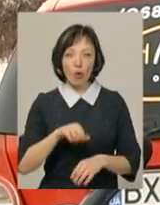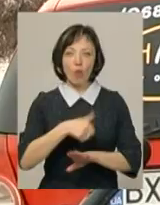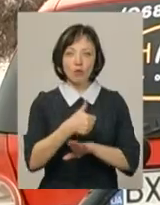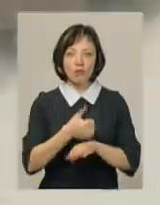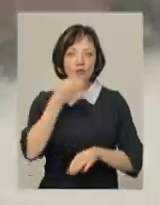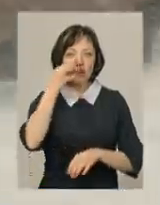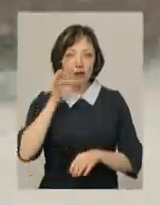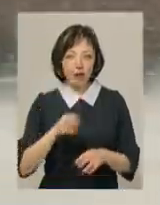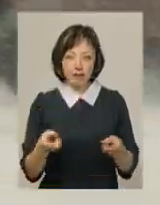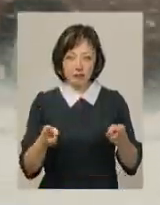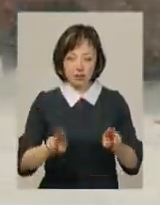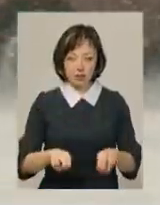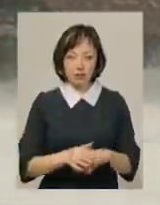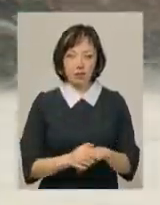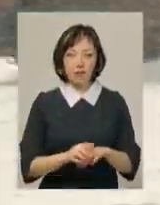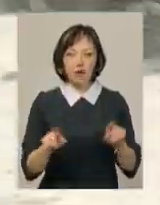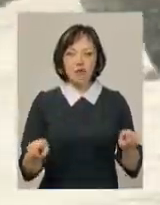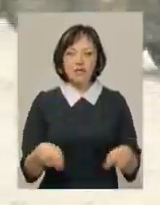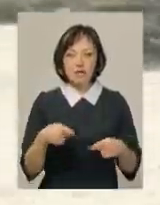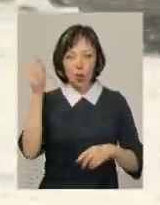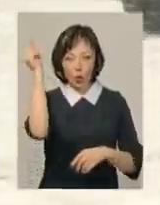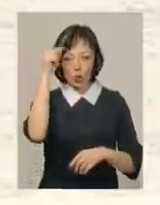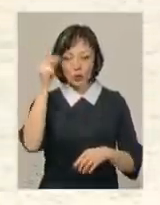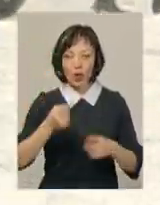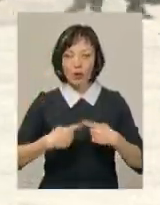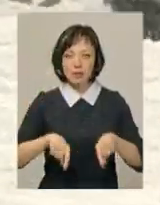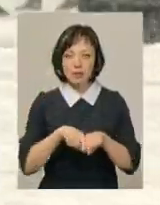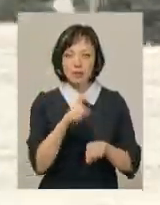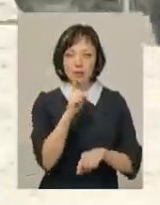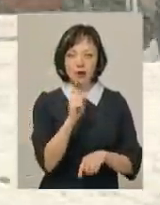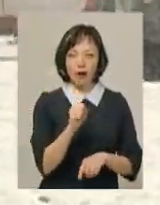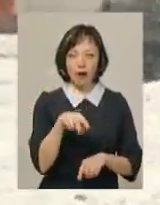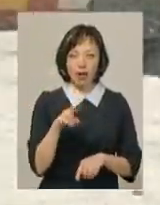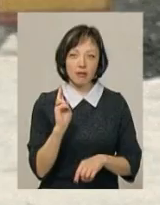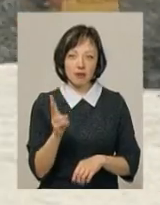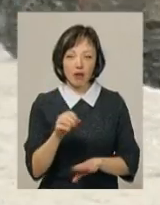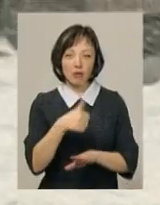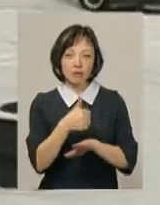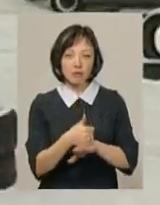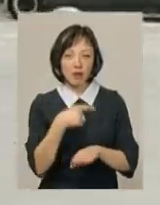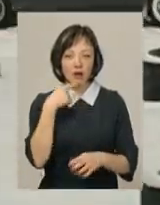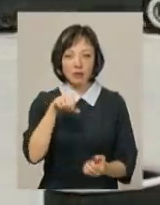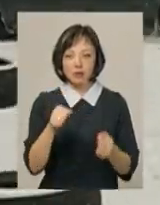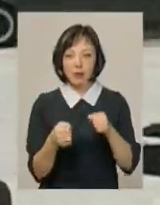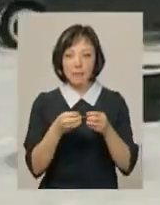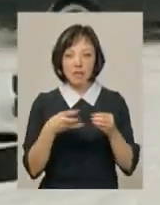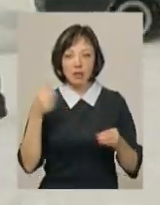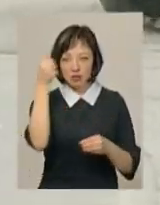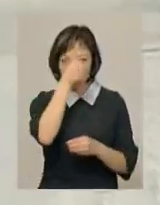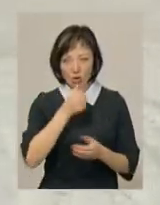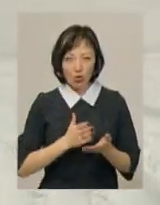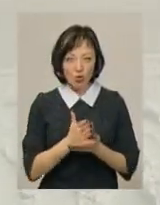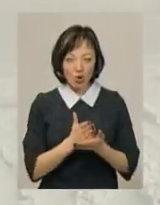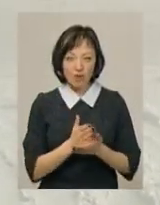тебе залишаться. Організатори курсів – громадська організація «Халк». Її очільник Володимир Огойко за кермом 15 років. Та